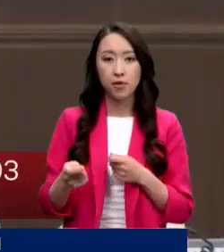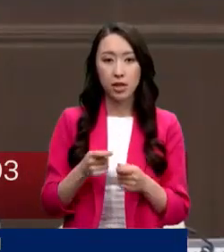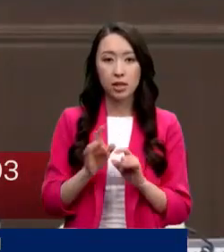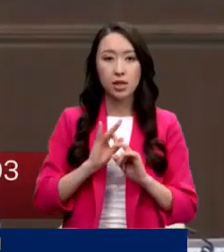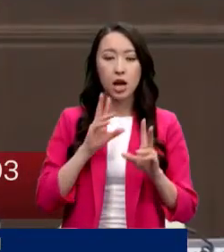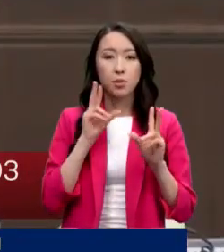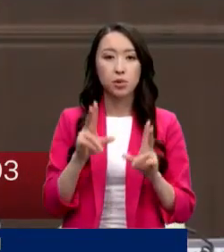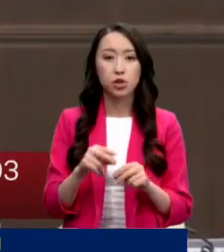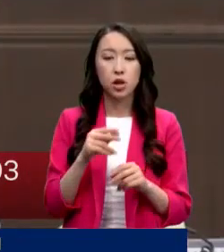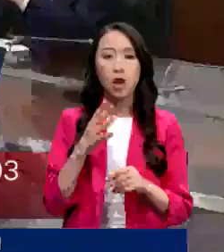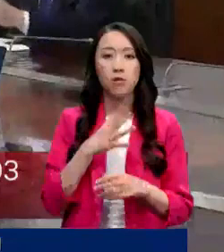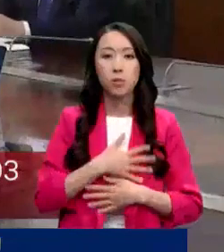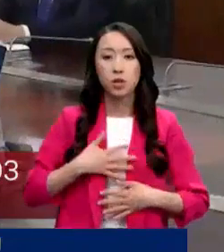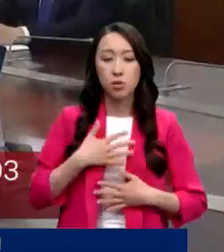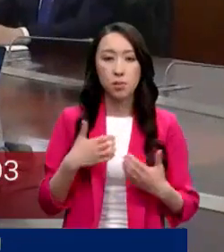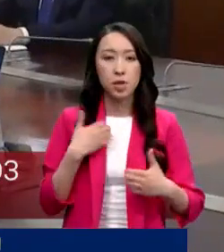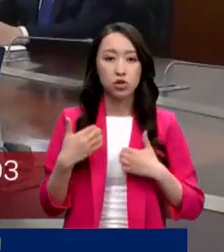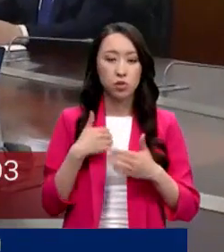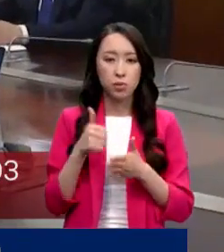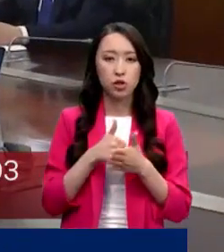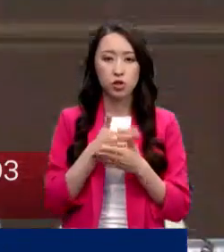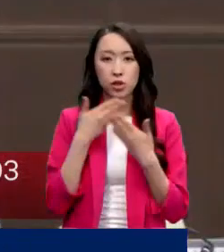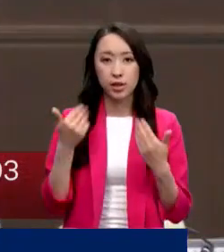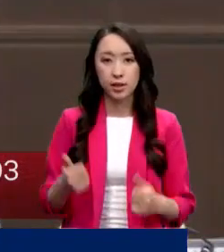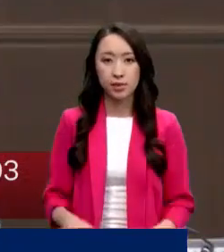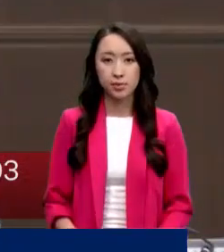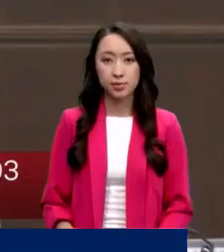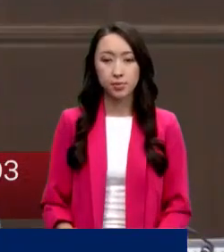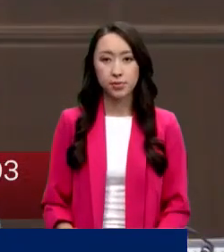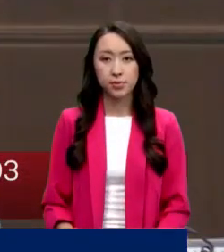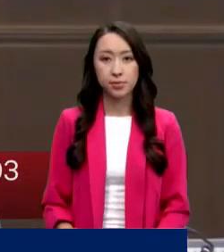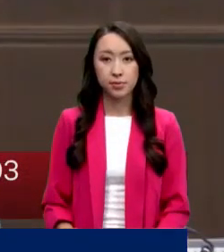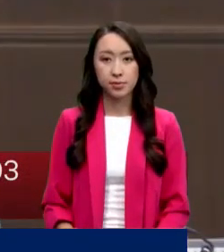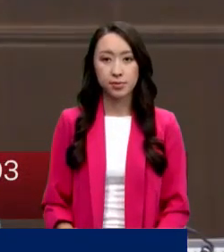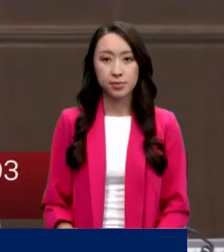что видимых поводов для беспокойства нет.